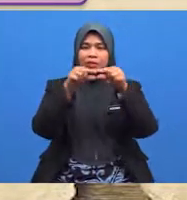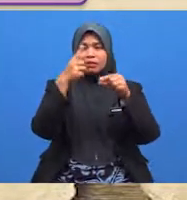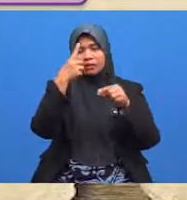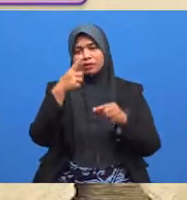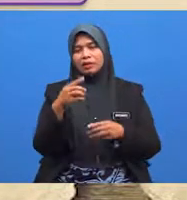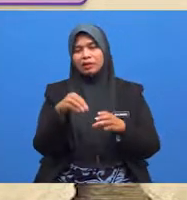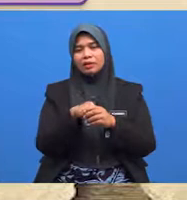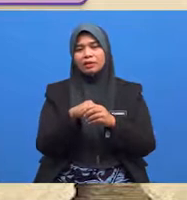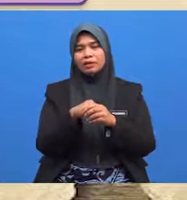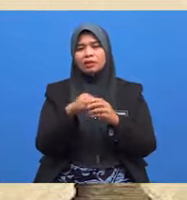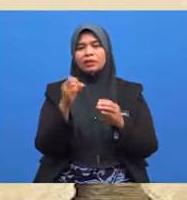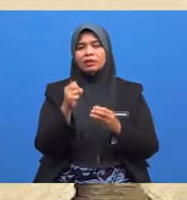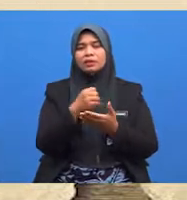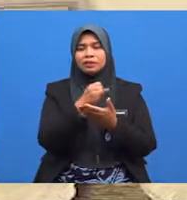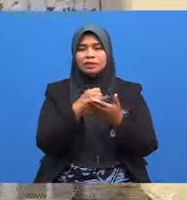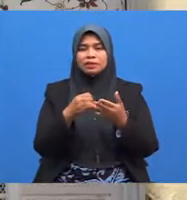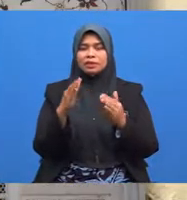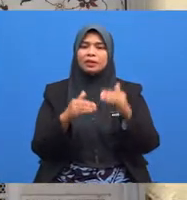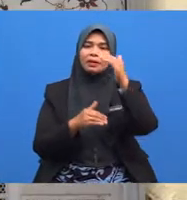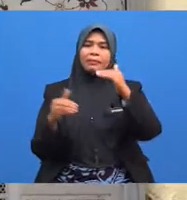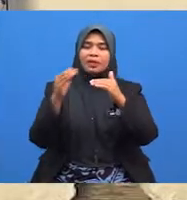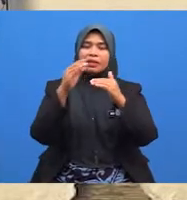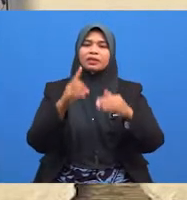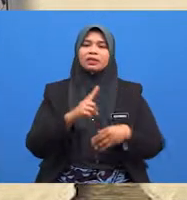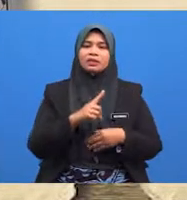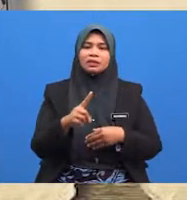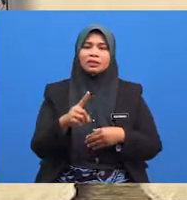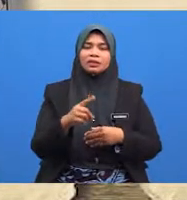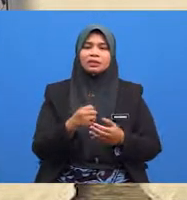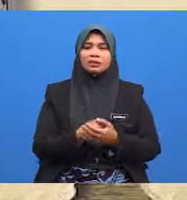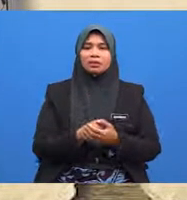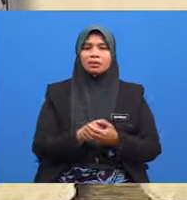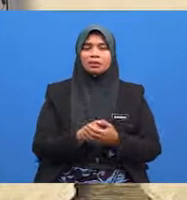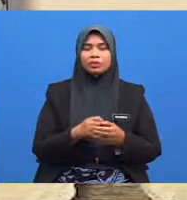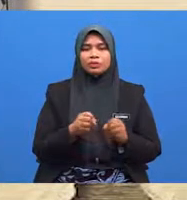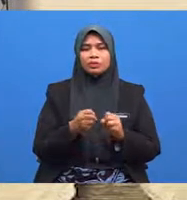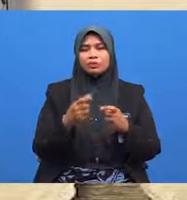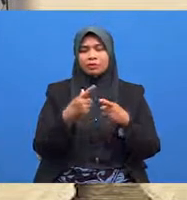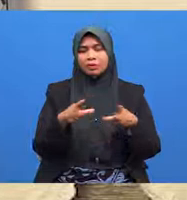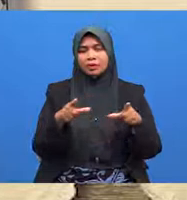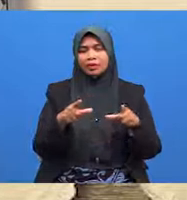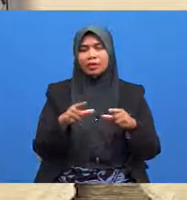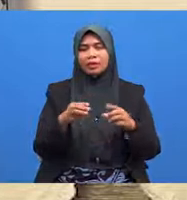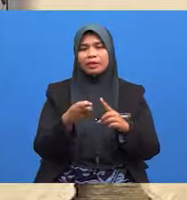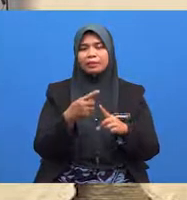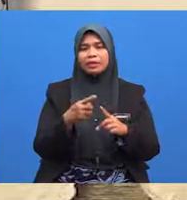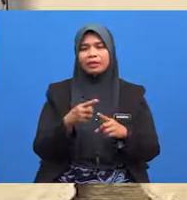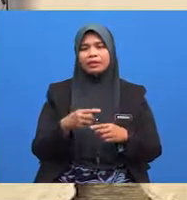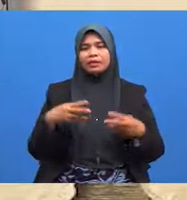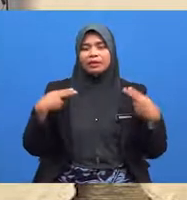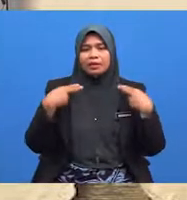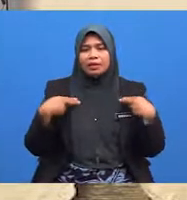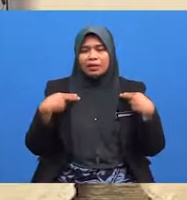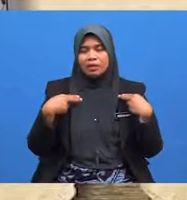atau berlapis. Gabungan ini penting dalam keindahan seni bina Islam. Berikutan, Islam